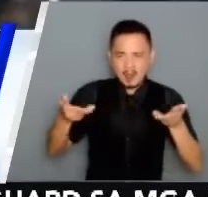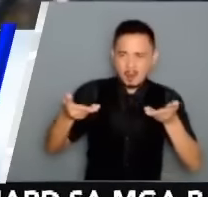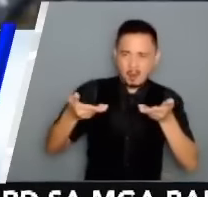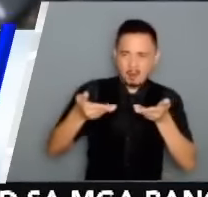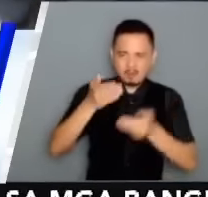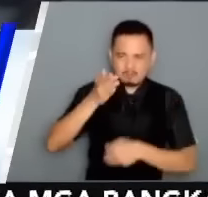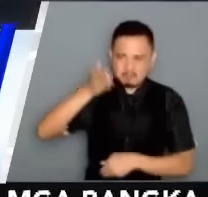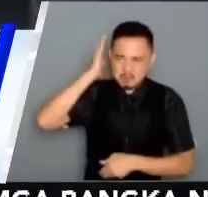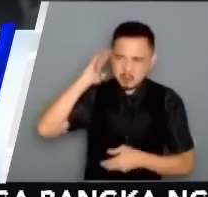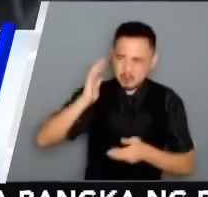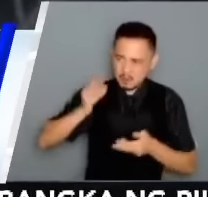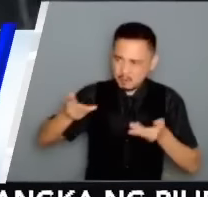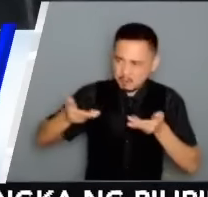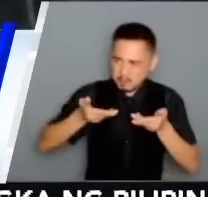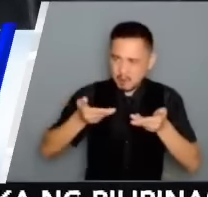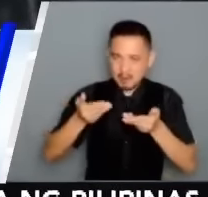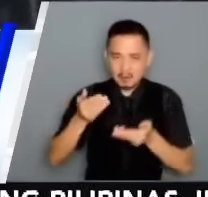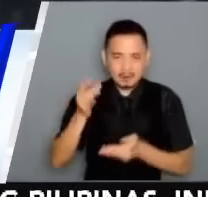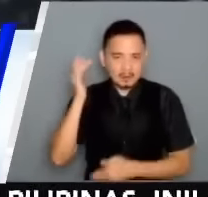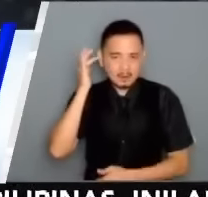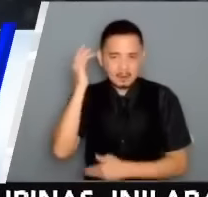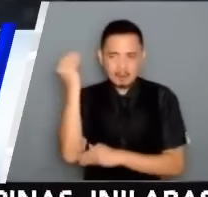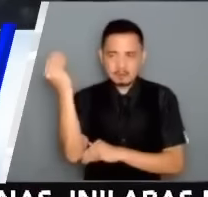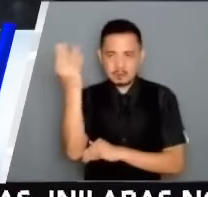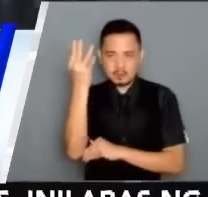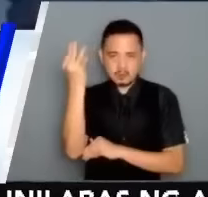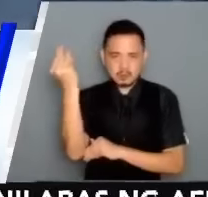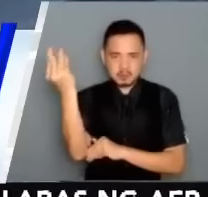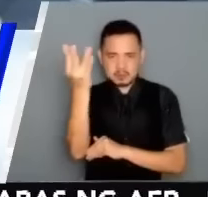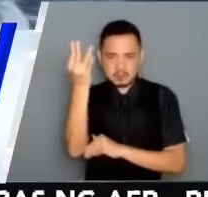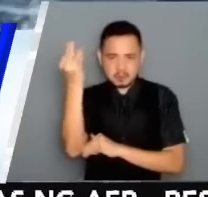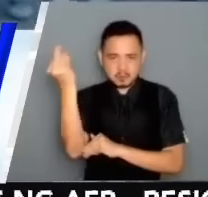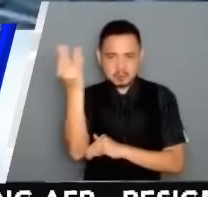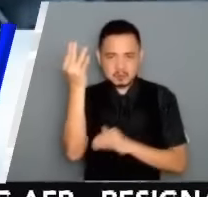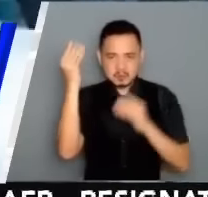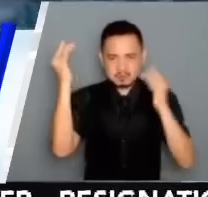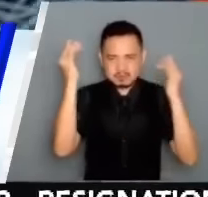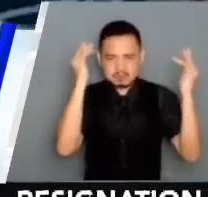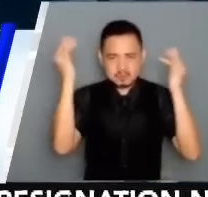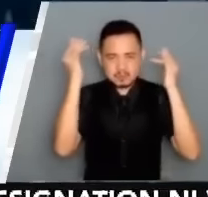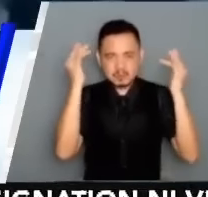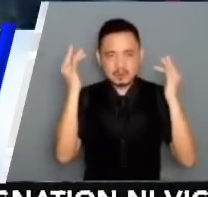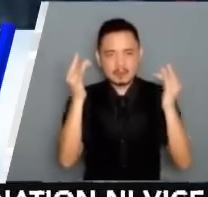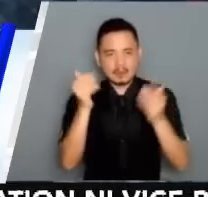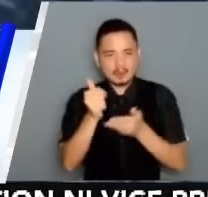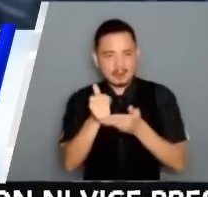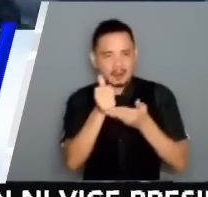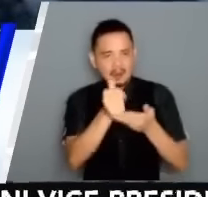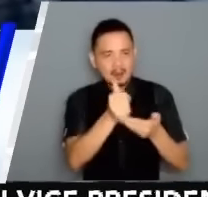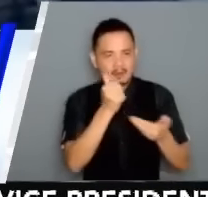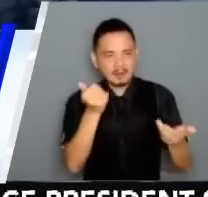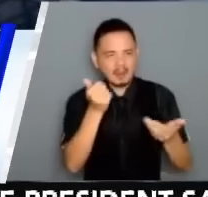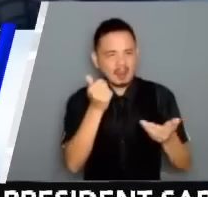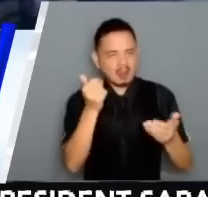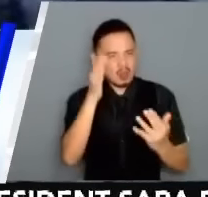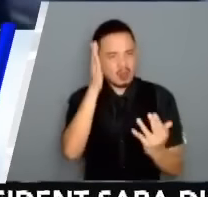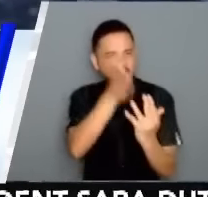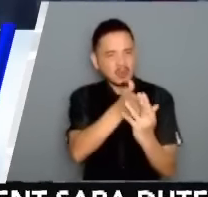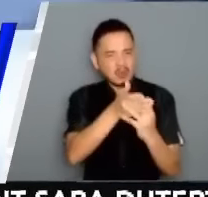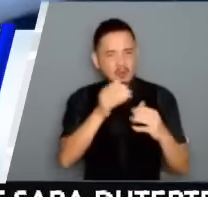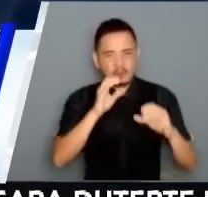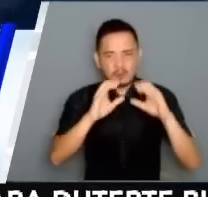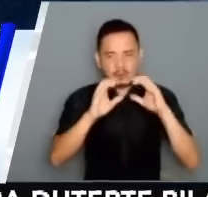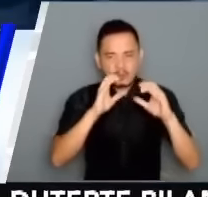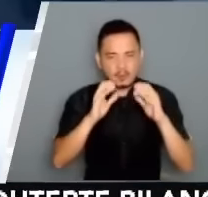din ang sirena mula sa CCG na ayon sa AFP ay para mahirapan ang komunikasyon at palalain ang gulo at